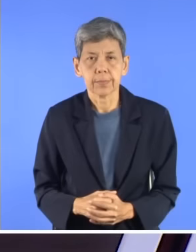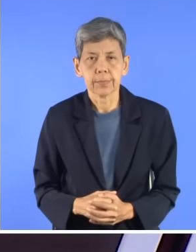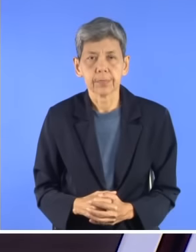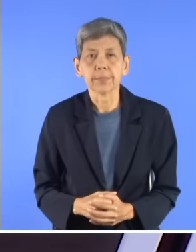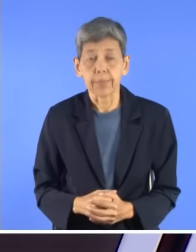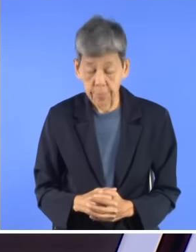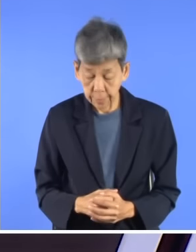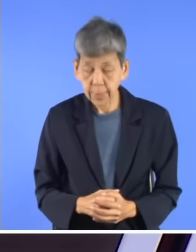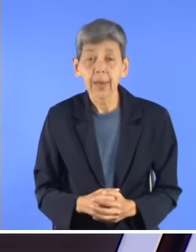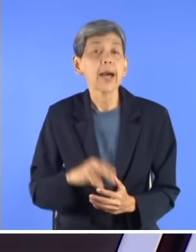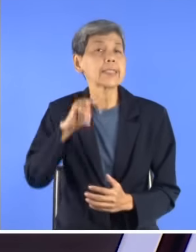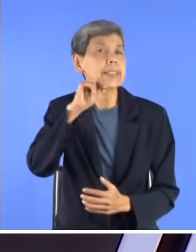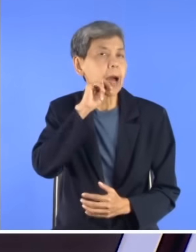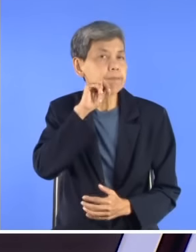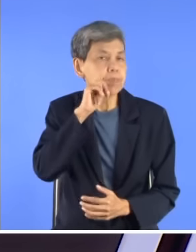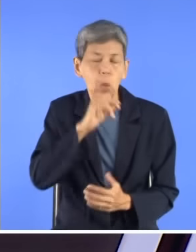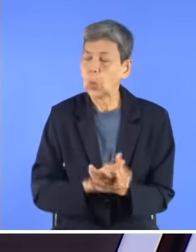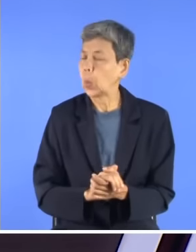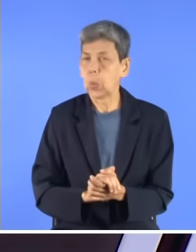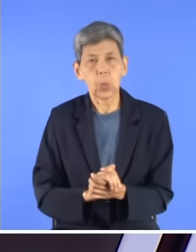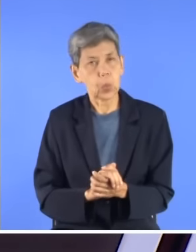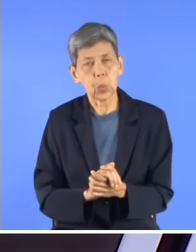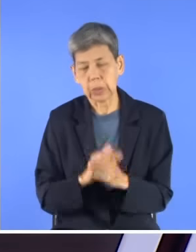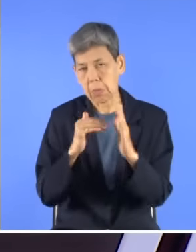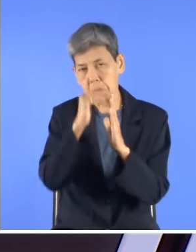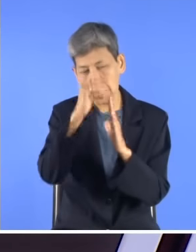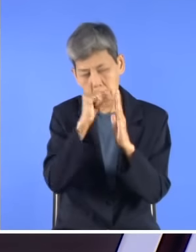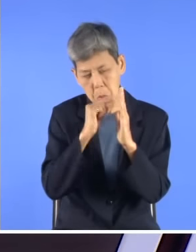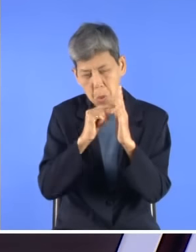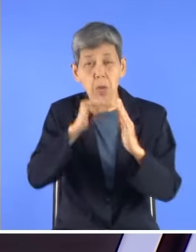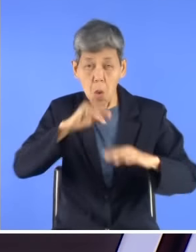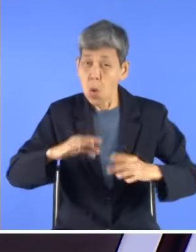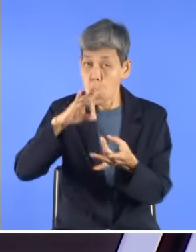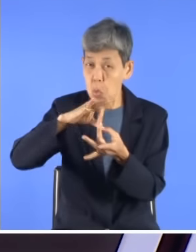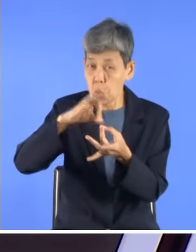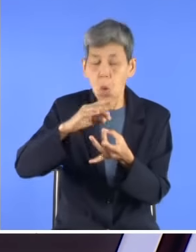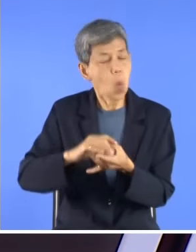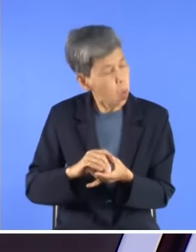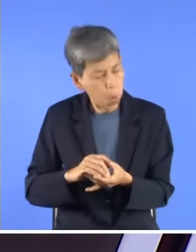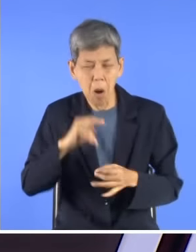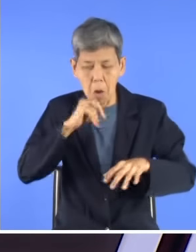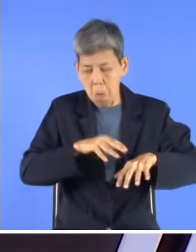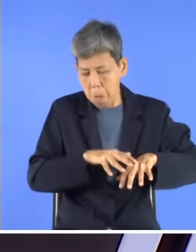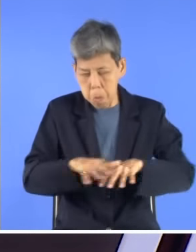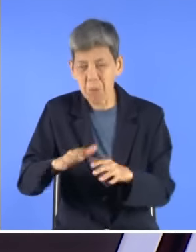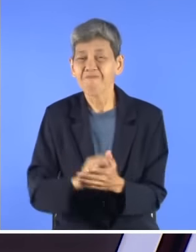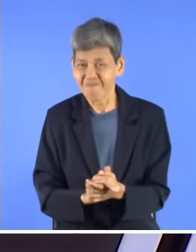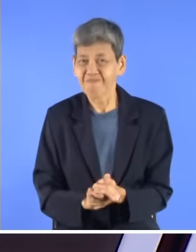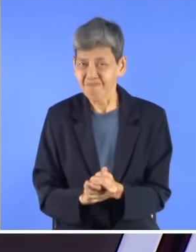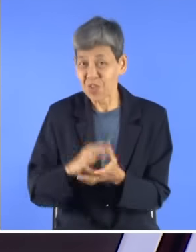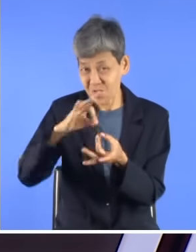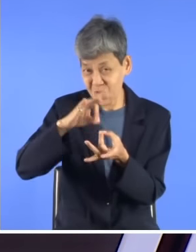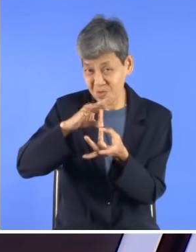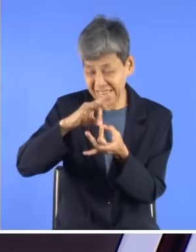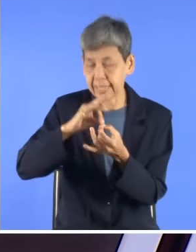ไปดูบรรยากาศเรื่องของน้ำหน่อยนะครับน้ำท่วมหลายจังหวัดทางภาคเหนือนะครับตอนนี้ที่สุโขทัยก็เป็นพื้นที่ที่รับน้ำจังหวัดล่าสุดที่ทะลัก